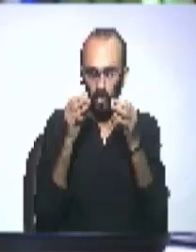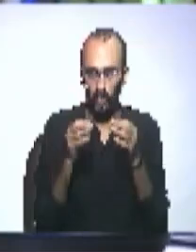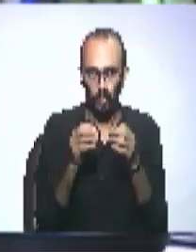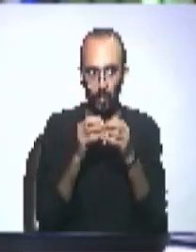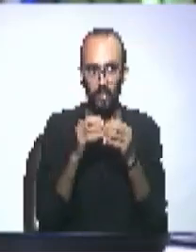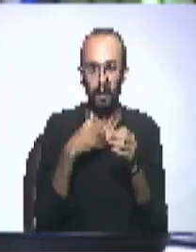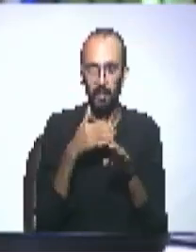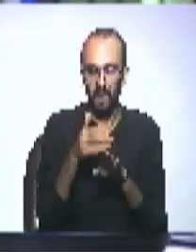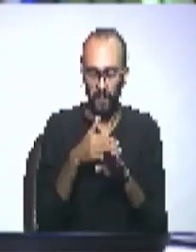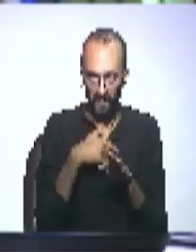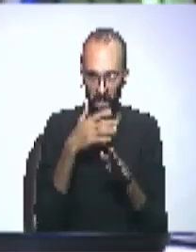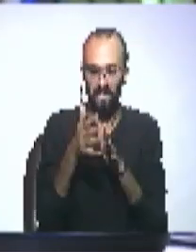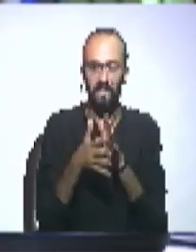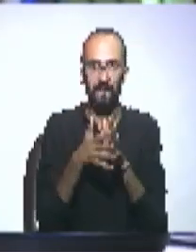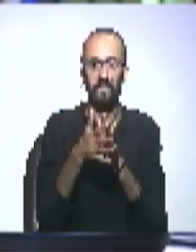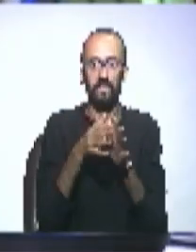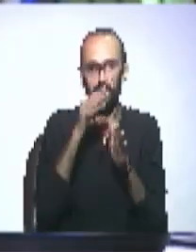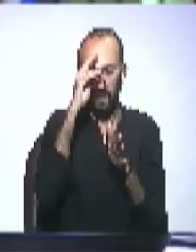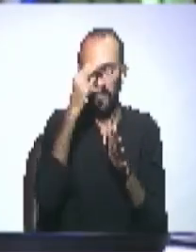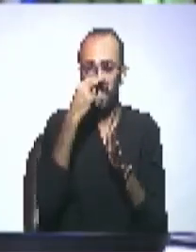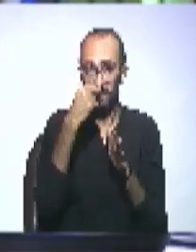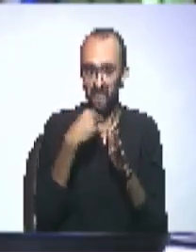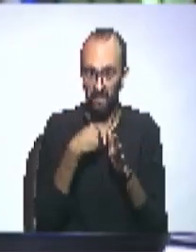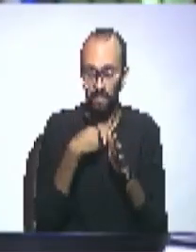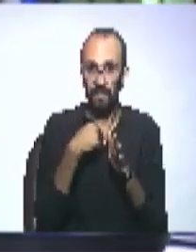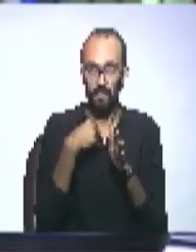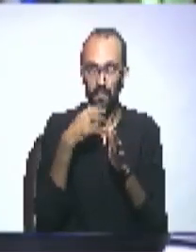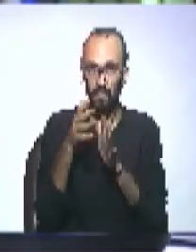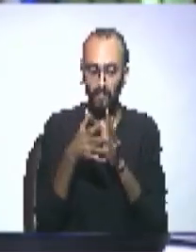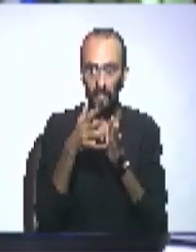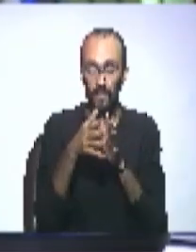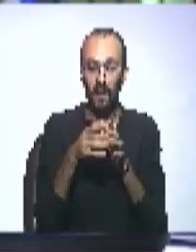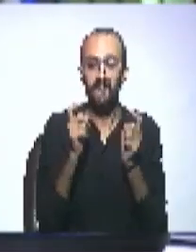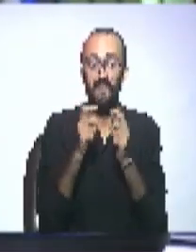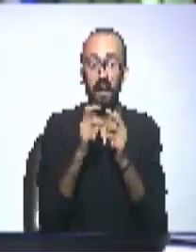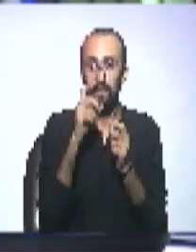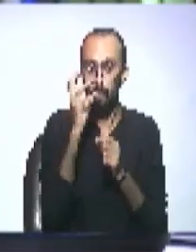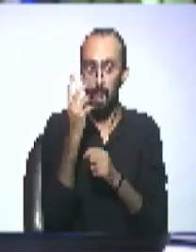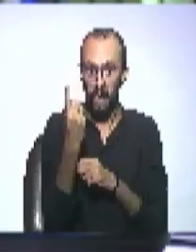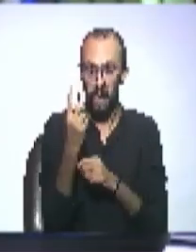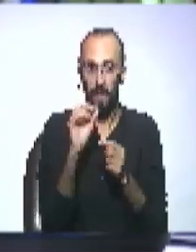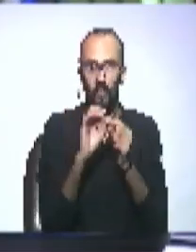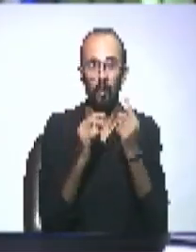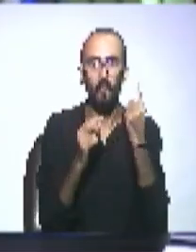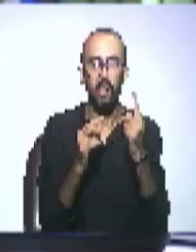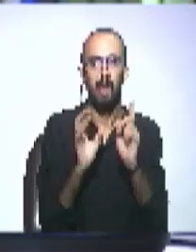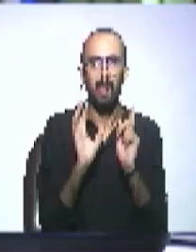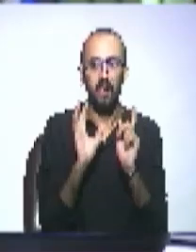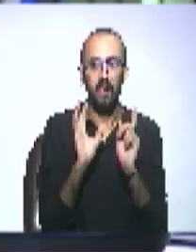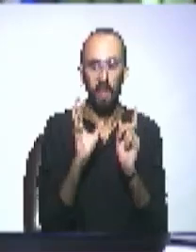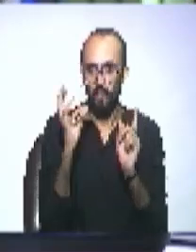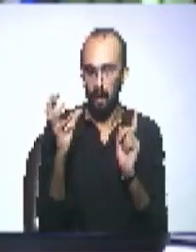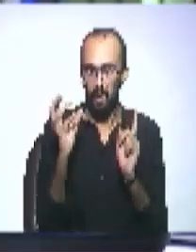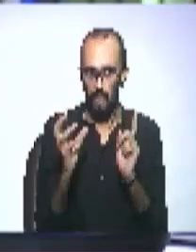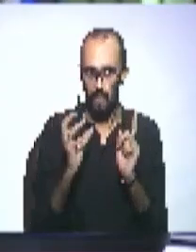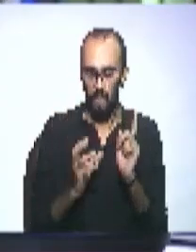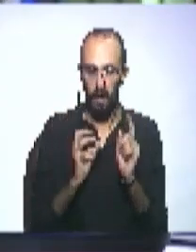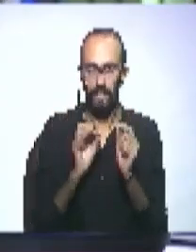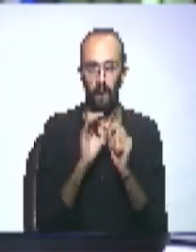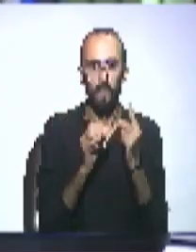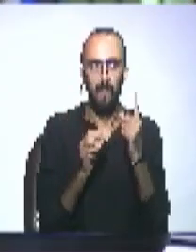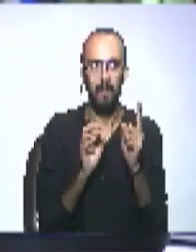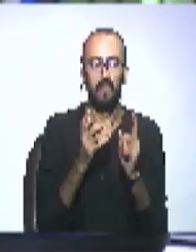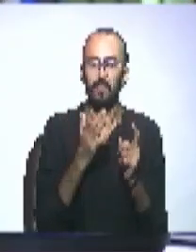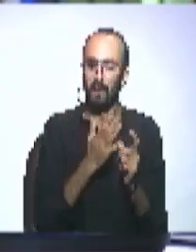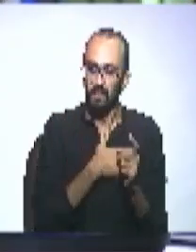انا قلت دلوقتي لحضرتك لو حضرتك متابعانا، يعني انا قلت قطعه الفراخ عليها فص ثوم. اوكي. احنا يعني